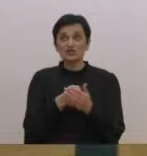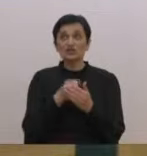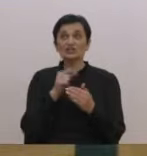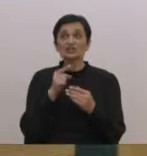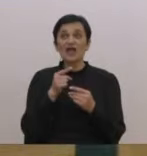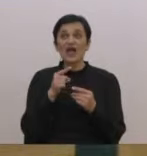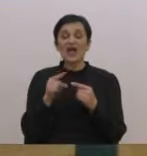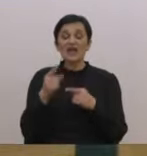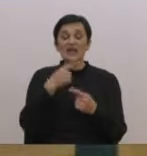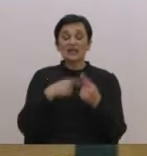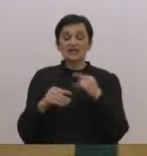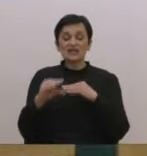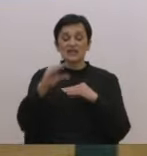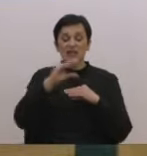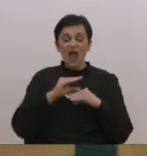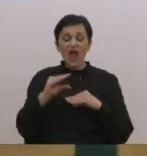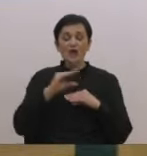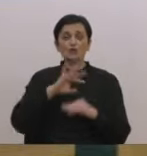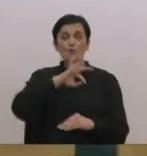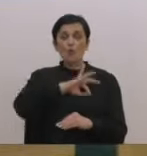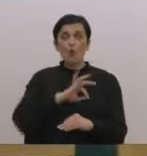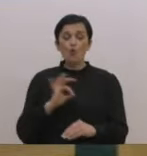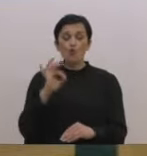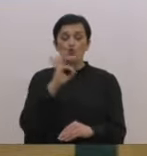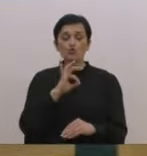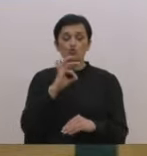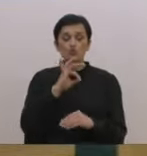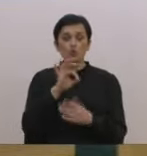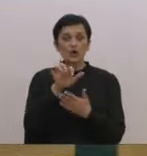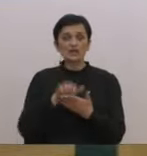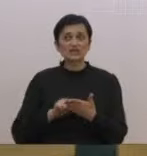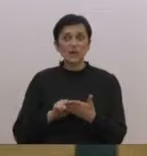რეინვესტირებულ მოგებაზე ნულოვანი დაბეგვრით